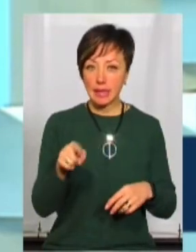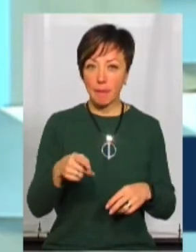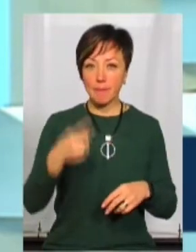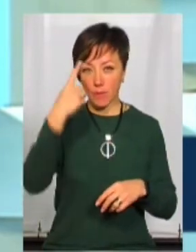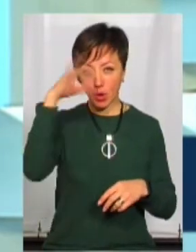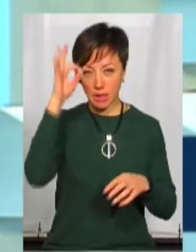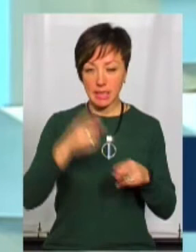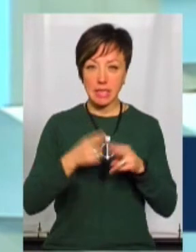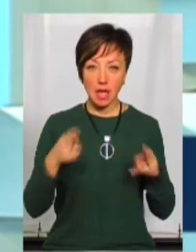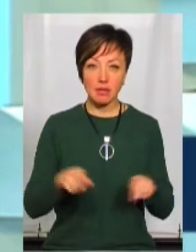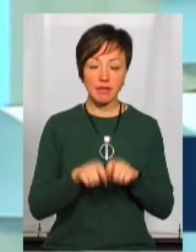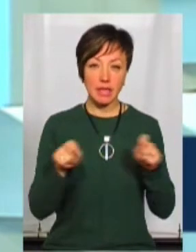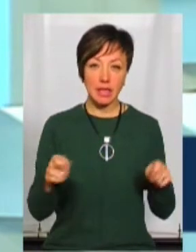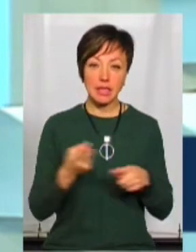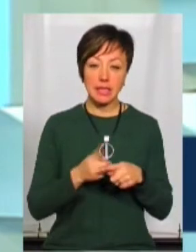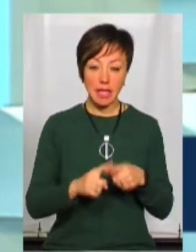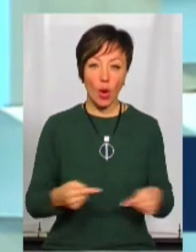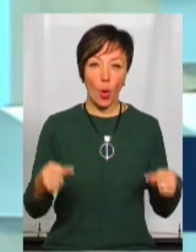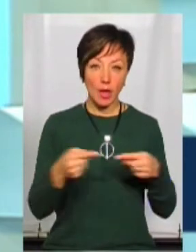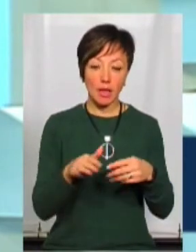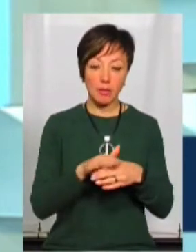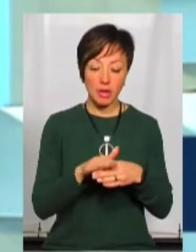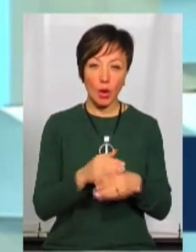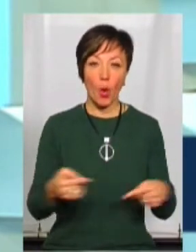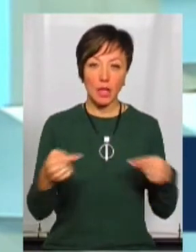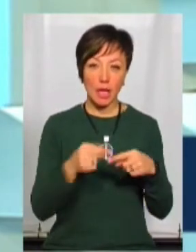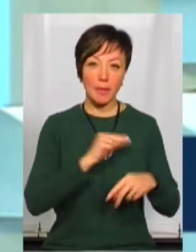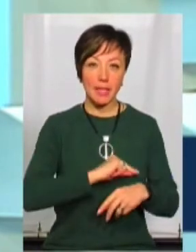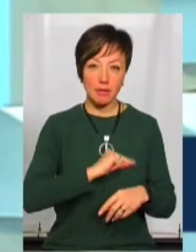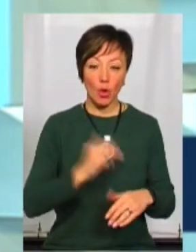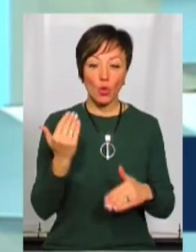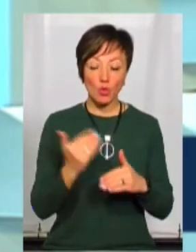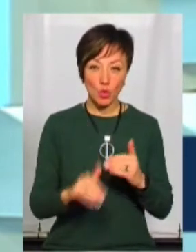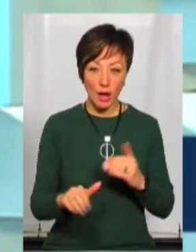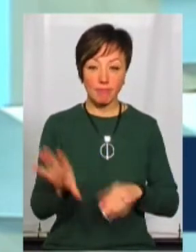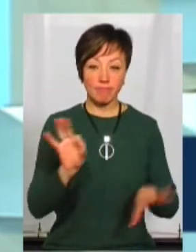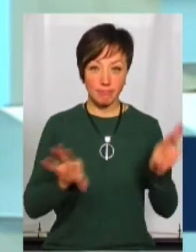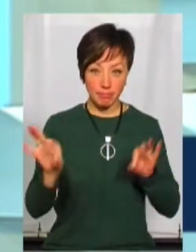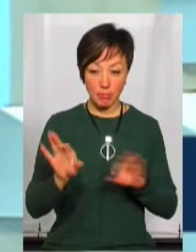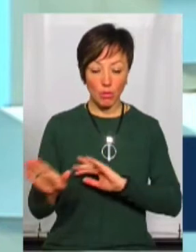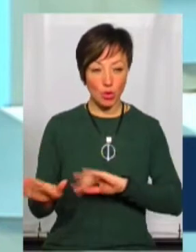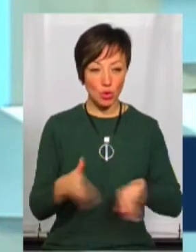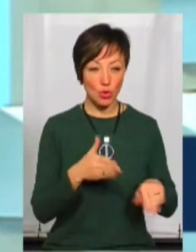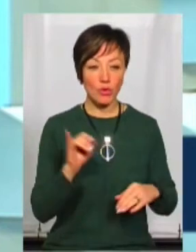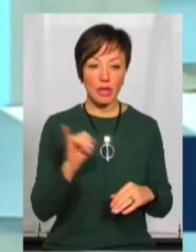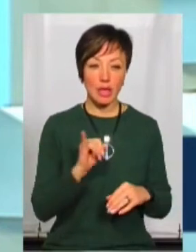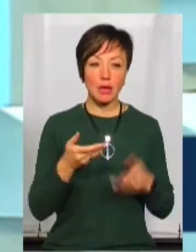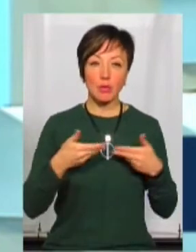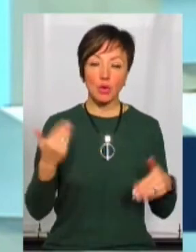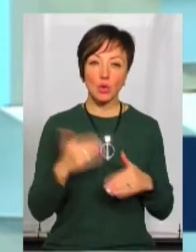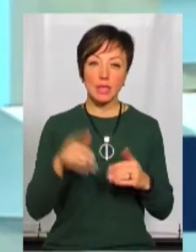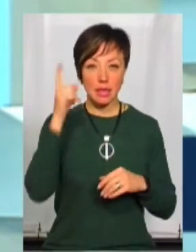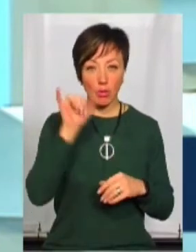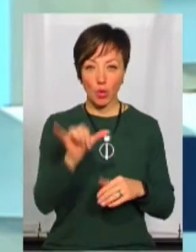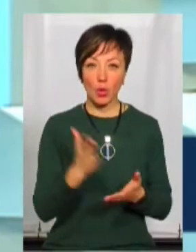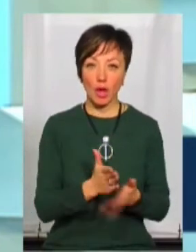станції, яку ми відкрили. Тобто це є конкретне прізвище, є конкретний працівник, який вже пройшов відбір, і ми вже знаємо, що в